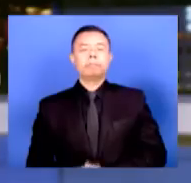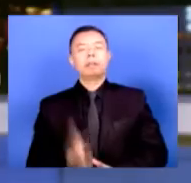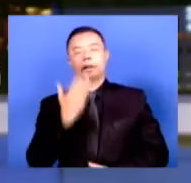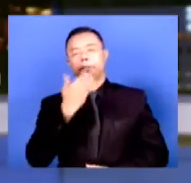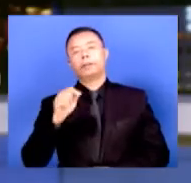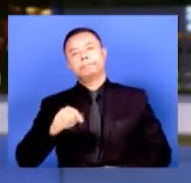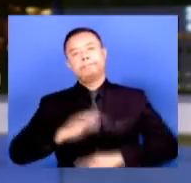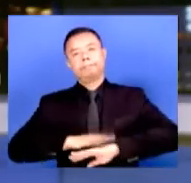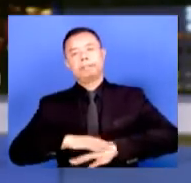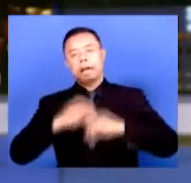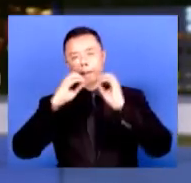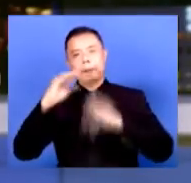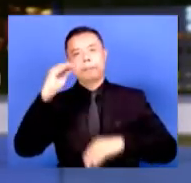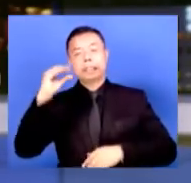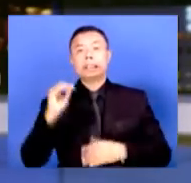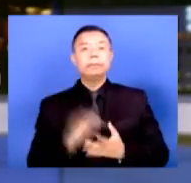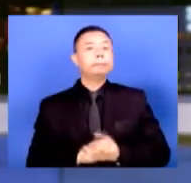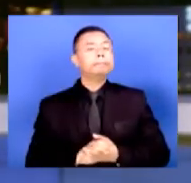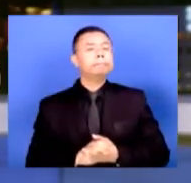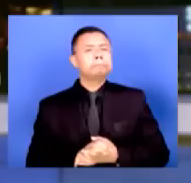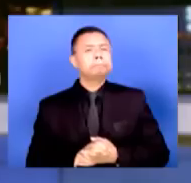Pemirsa, terima kasih Anda kembali di Kabar Pagi.